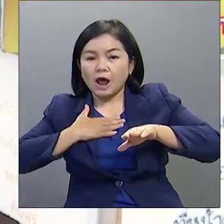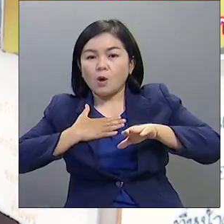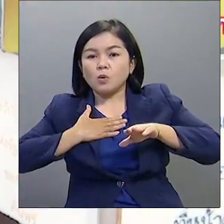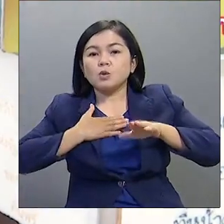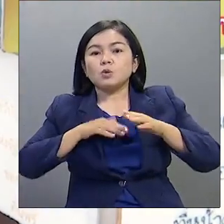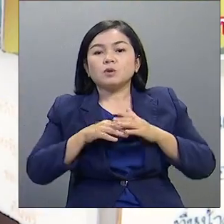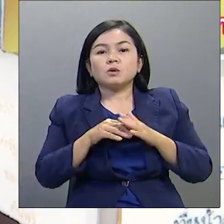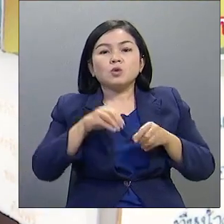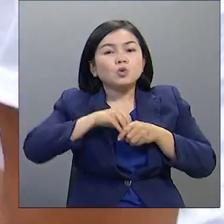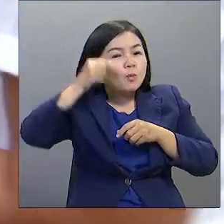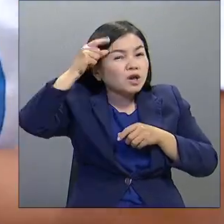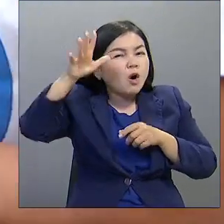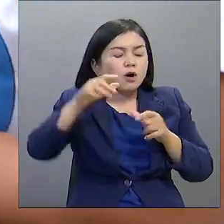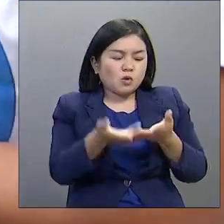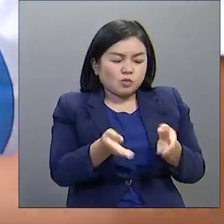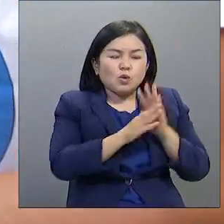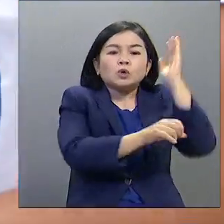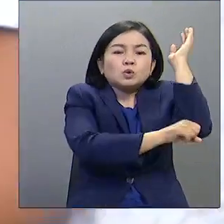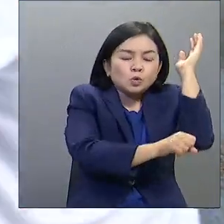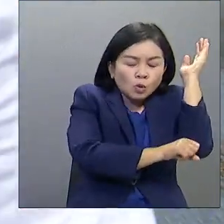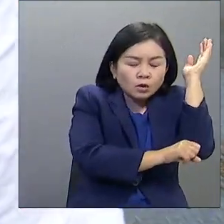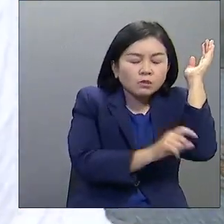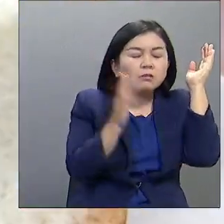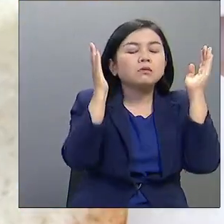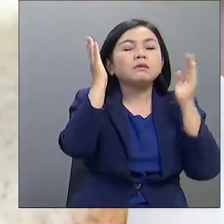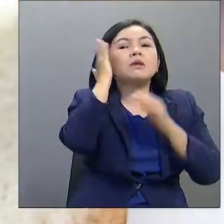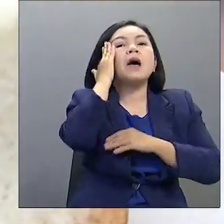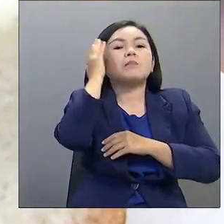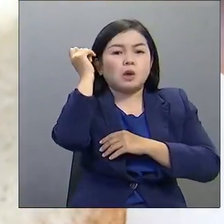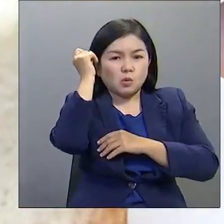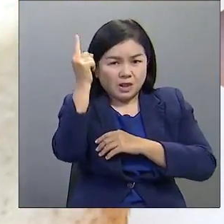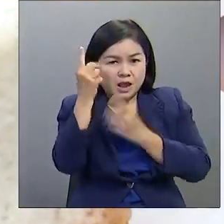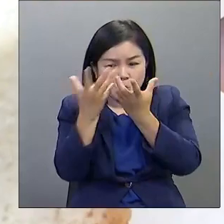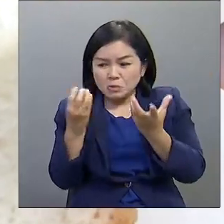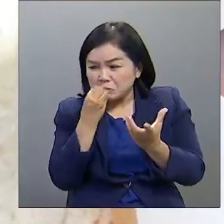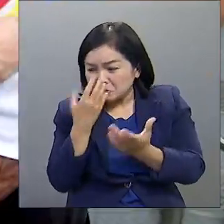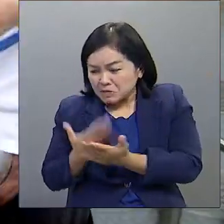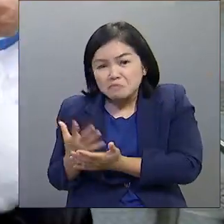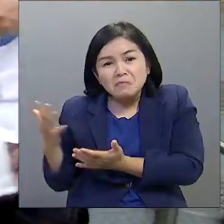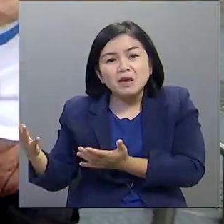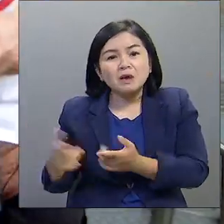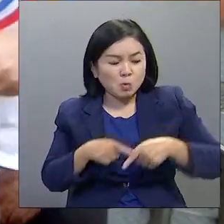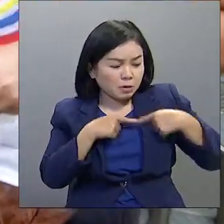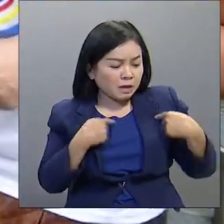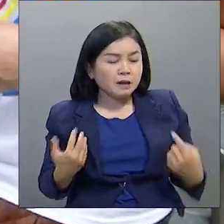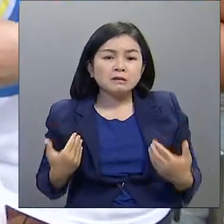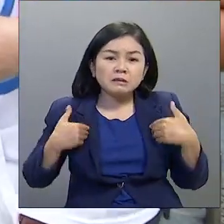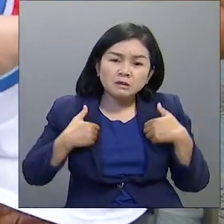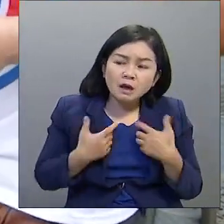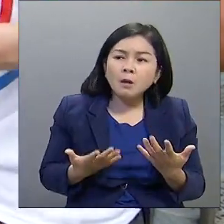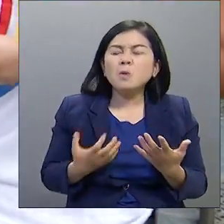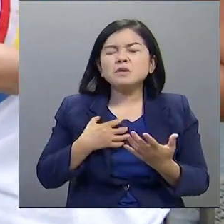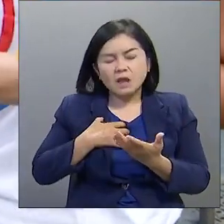ก็ลำบากเป็นครอบครัวที่ยากจนเลยเข้าใจเข้าใจคือคนที่ไม่มีกำลังใจคนที่ไม่ได้รับอะไรนะเข้าใจตัวนั้นเราเลยอย